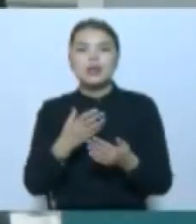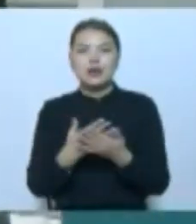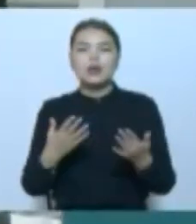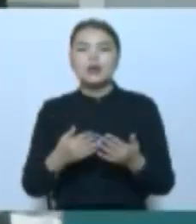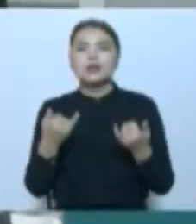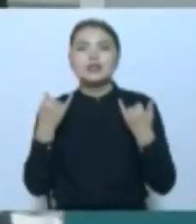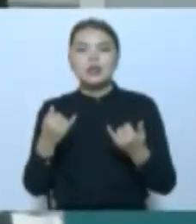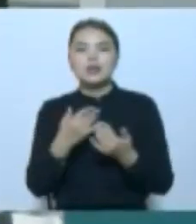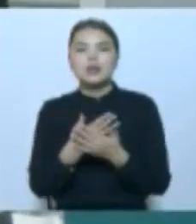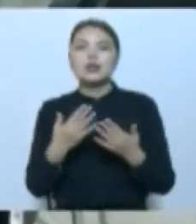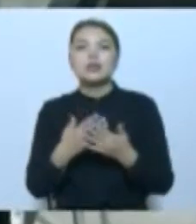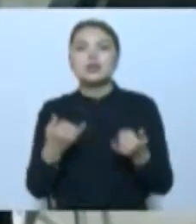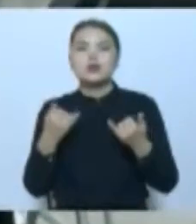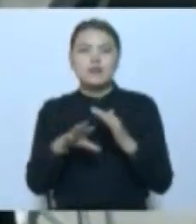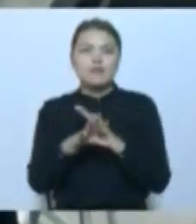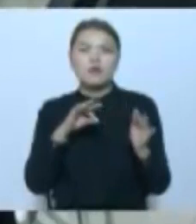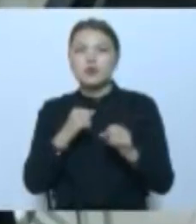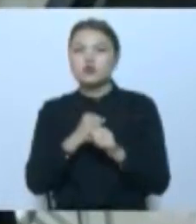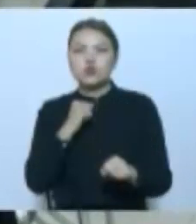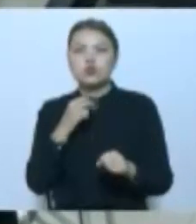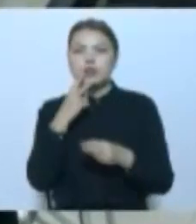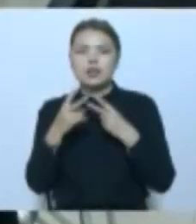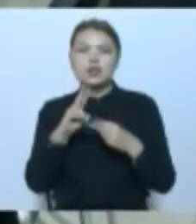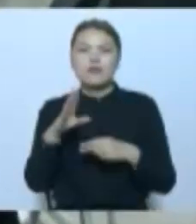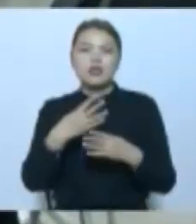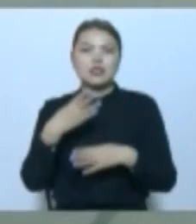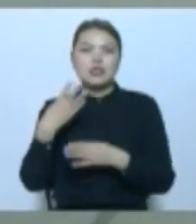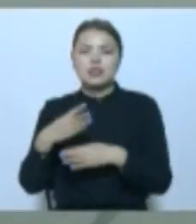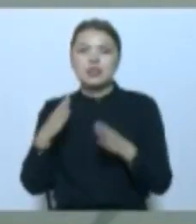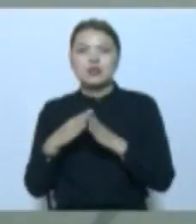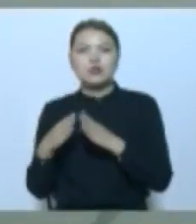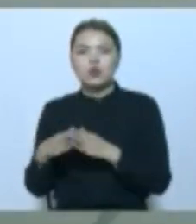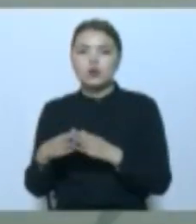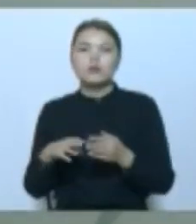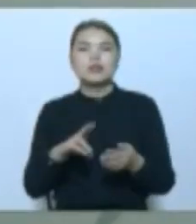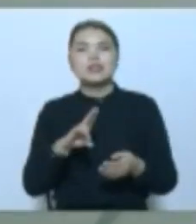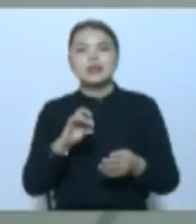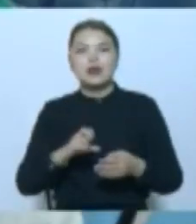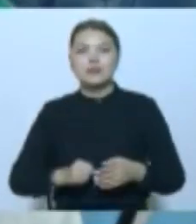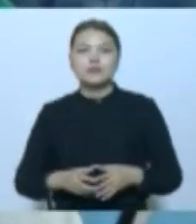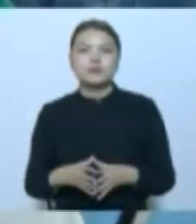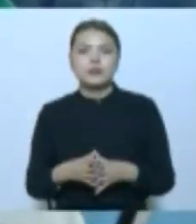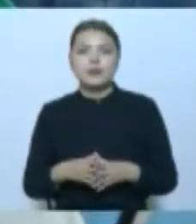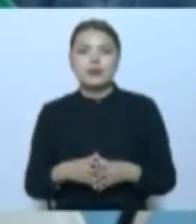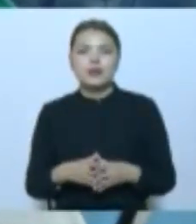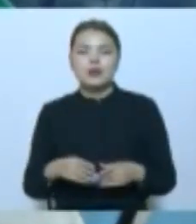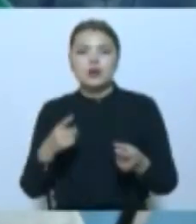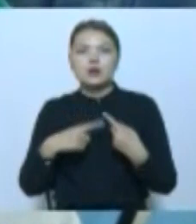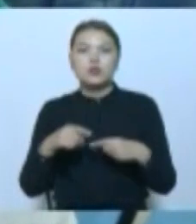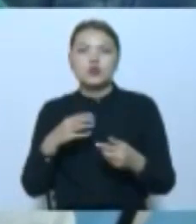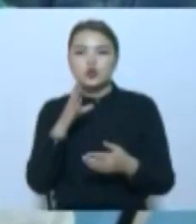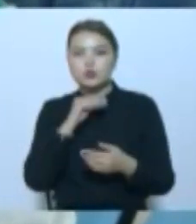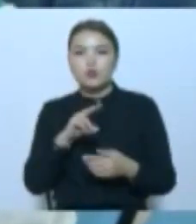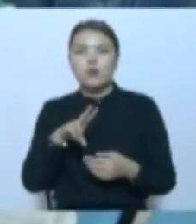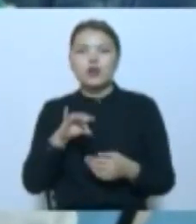ведь застройщики проходят жёсткий отбор на качество строительства жилых домов и определение цены Вы можете на нашем портале